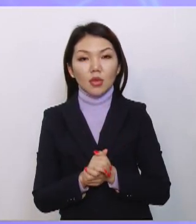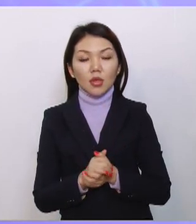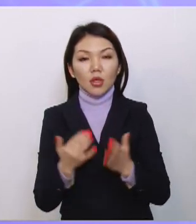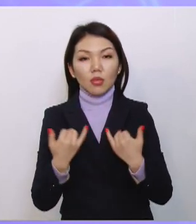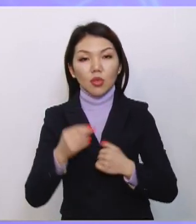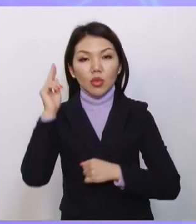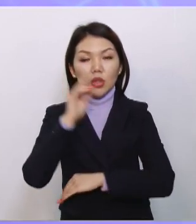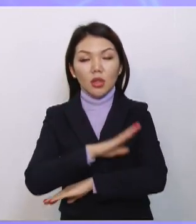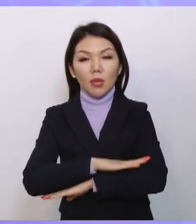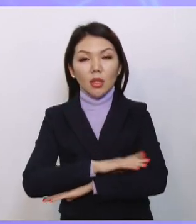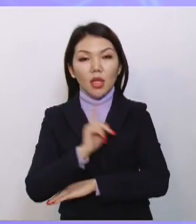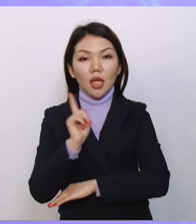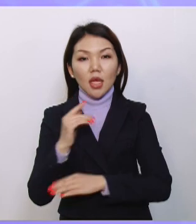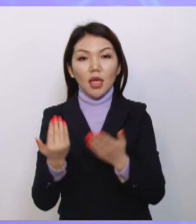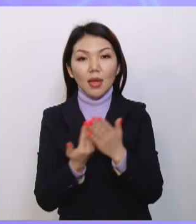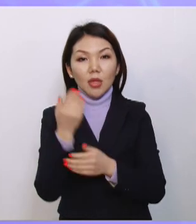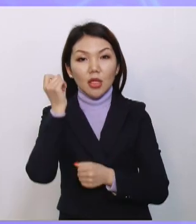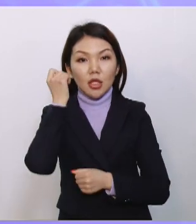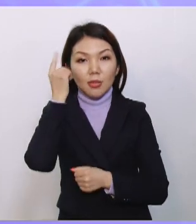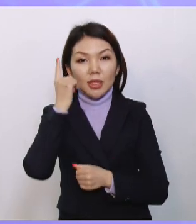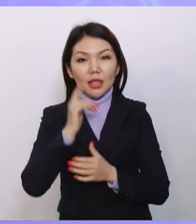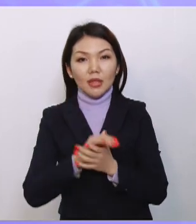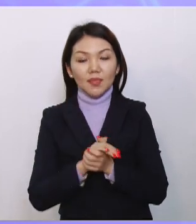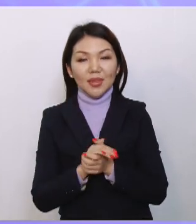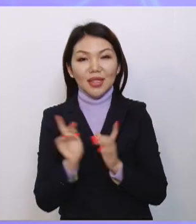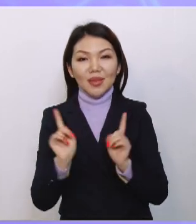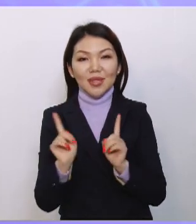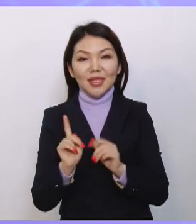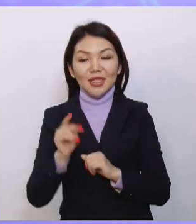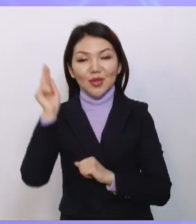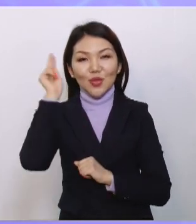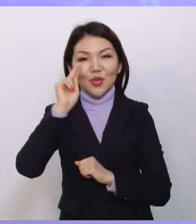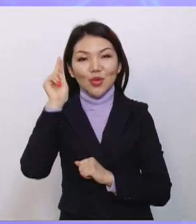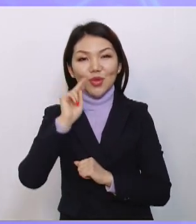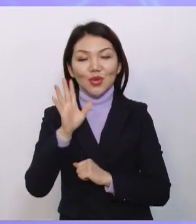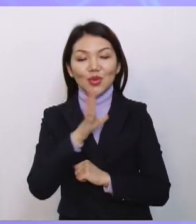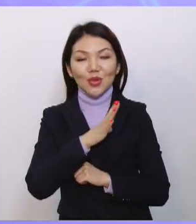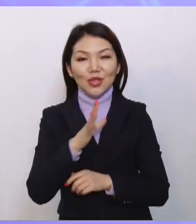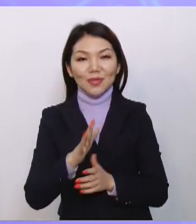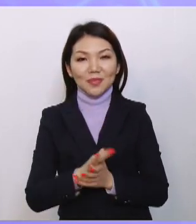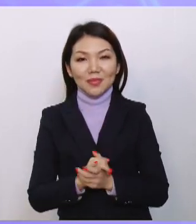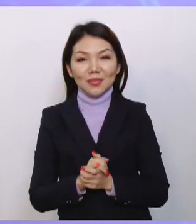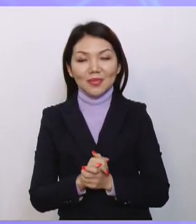Бүгүн сабакта эмнелерди билдиңер? Эмнелерди үйрөндүңөр?